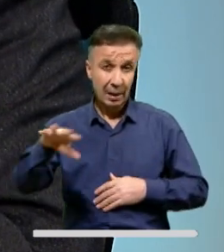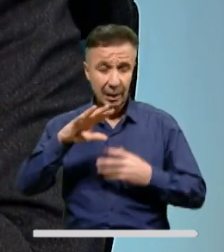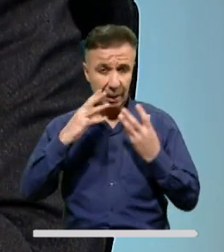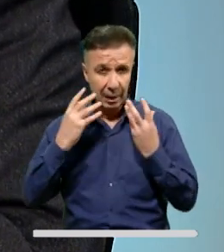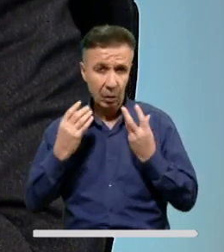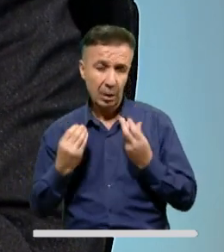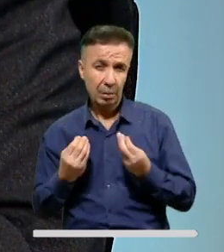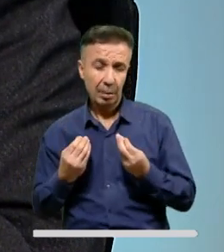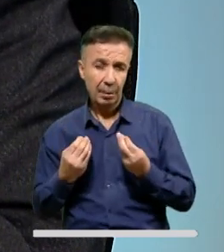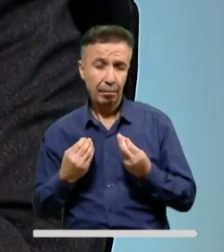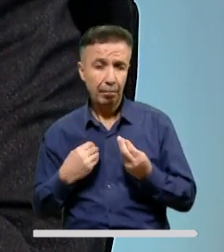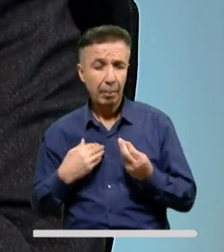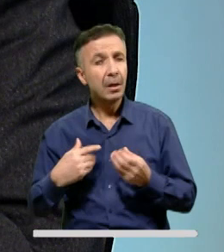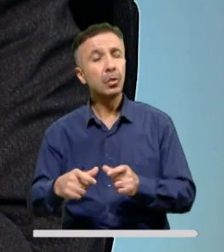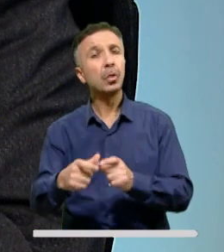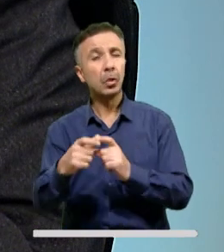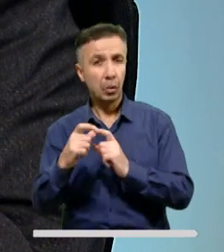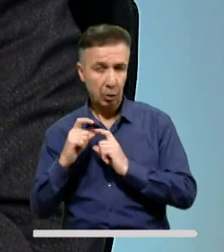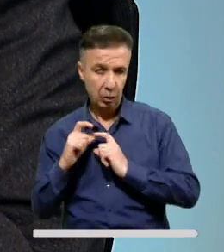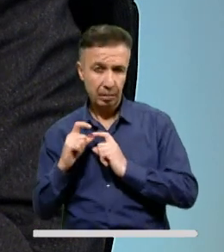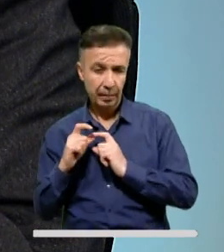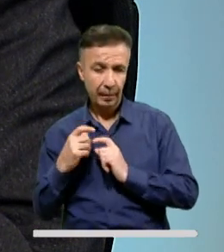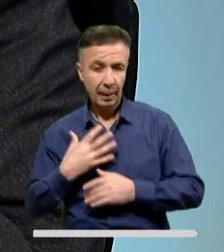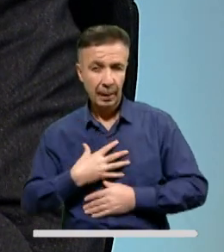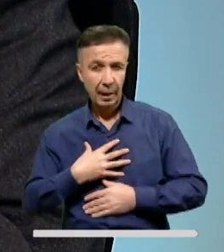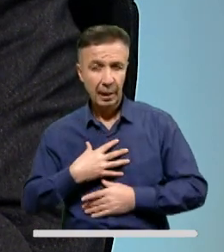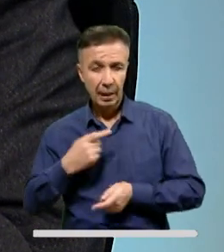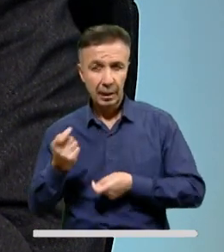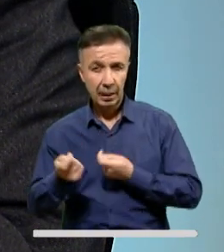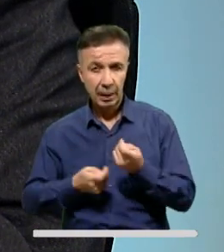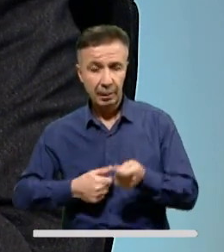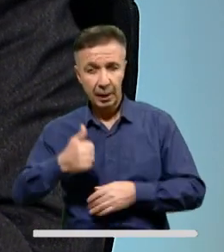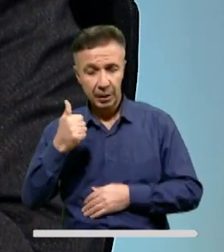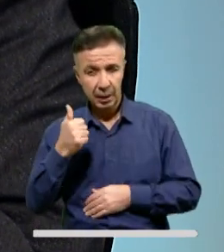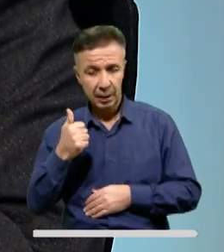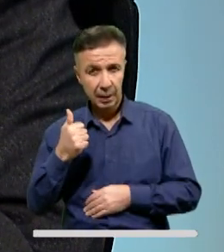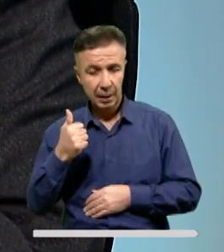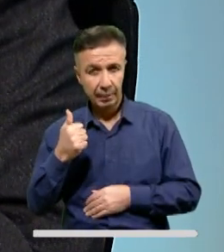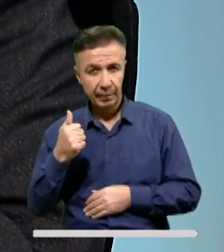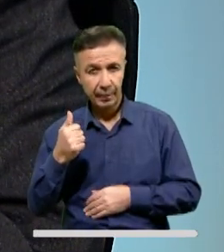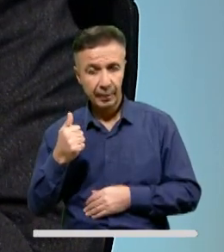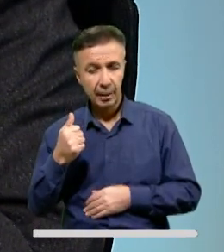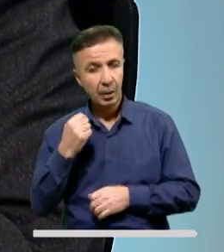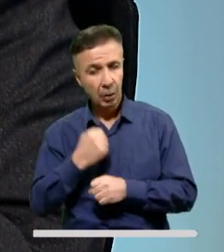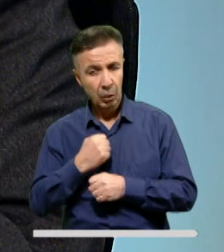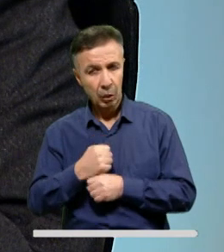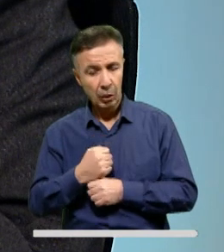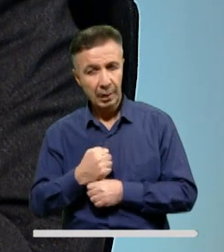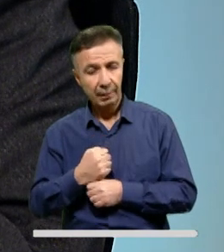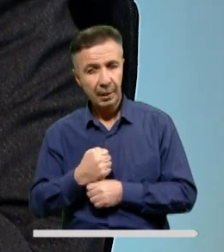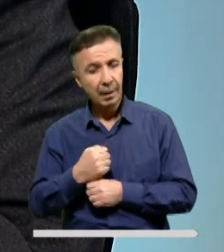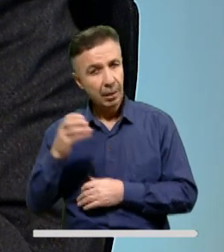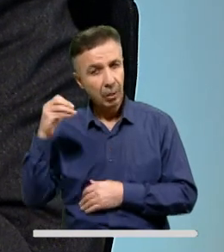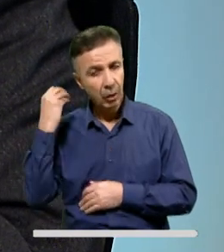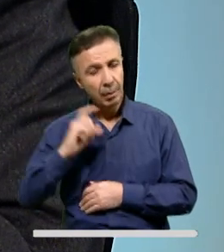efendim ben soruyu sordum, Diyanet İşleri Başkanlığı'ndaki efendim görevli hoca